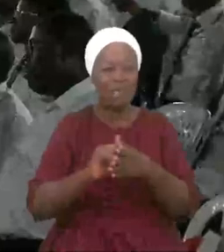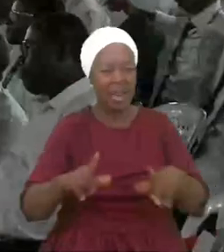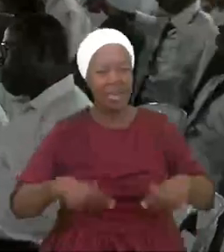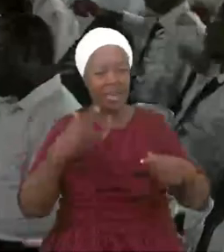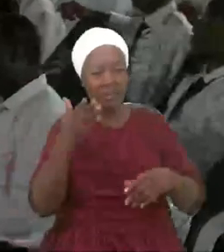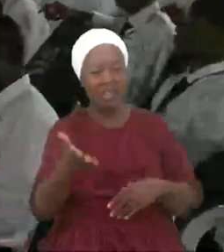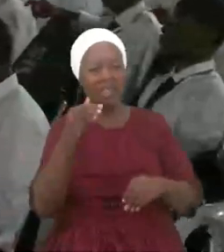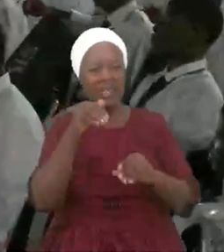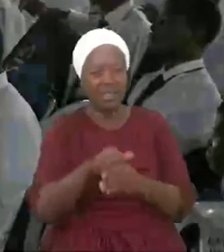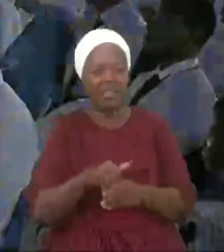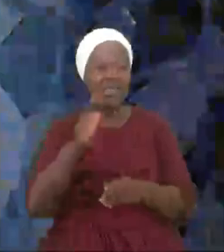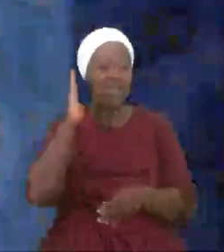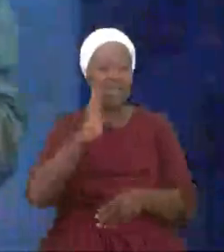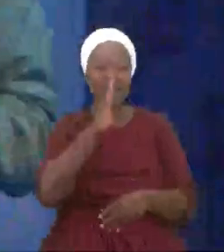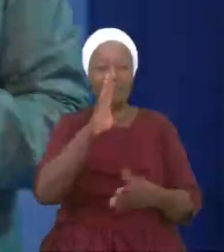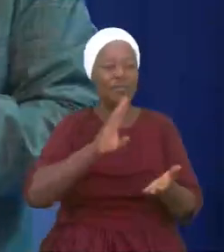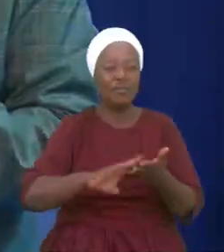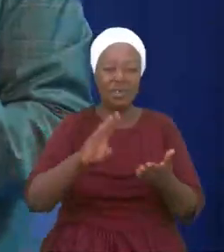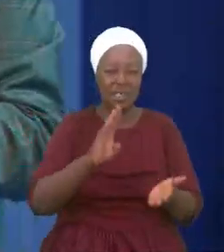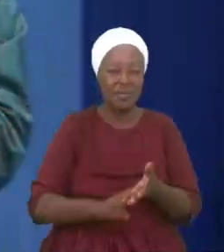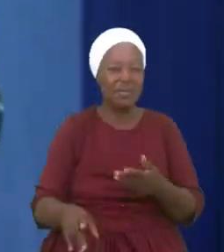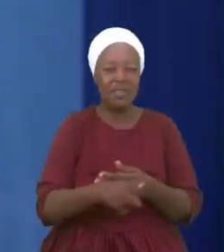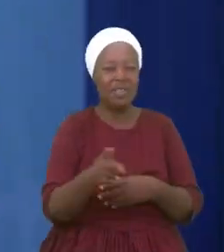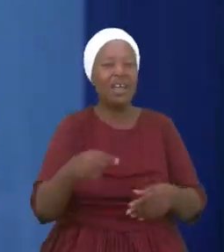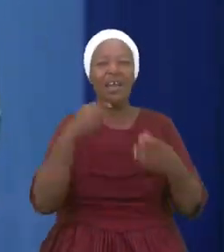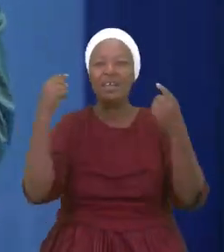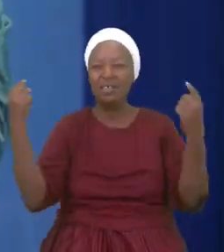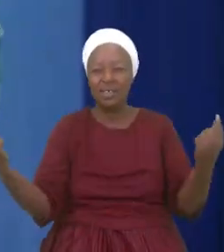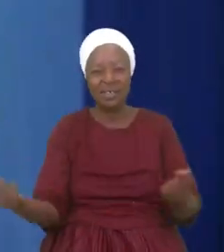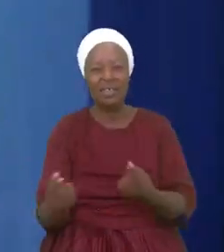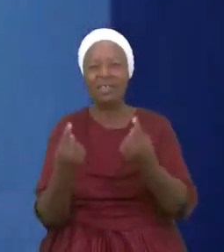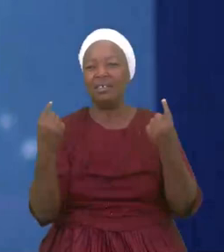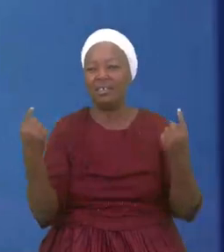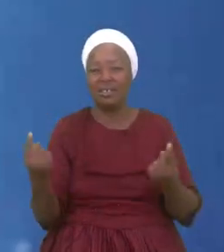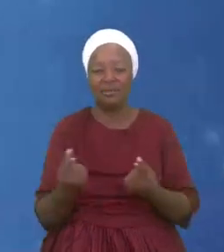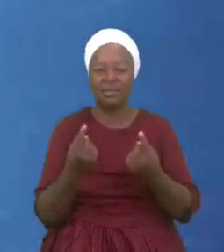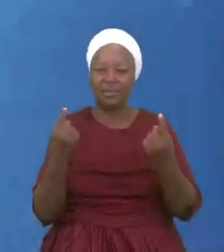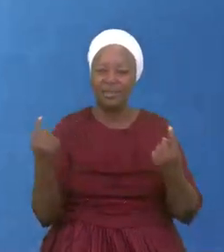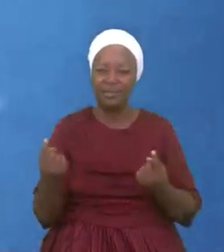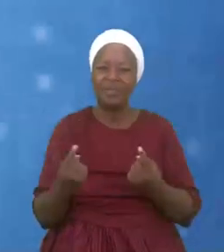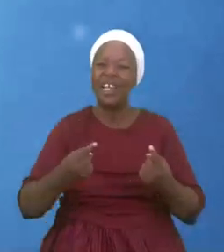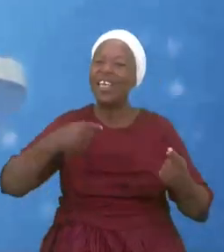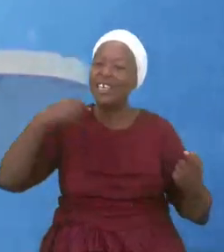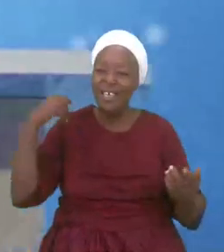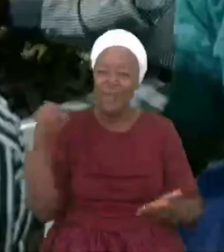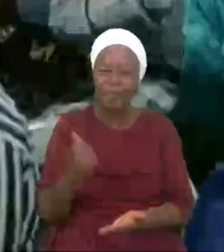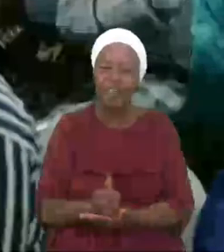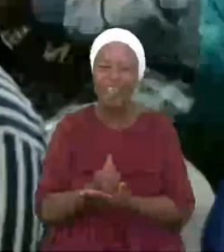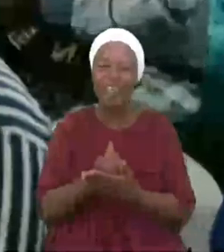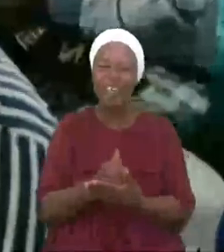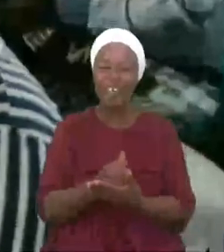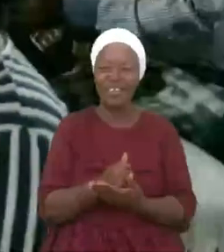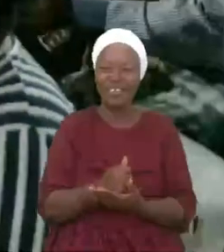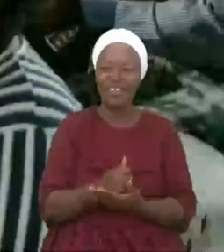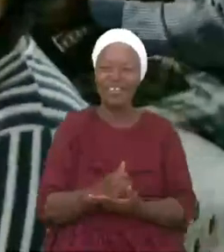aucune maladie pour nous encore le peuple de Jérusalem reçoit le pardon de